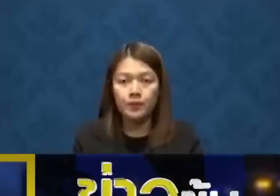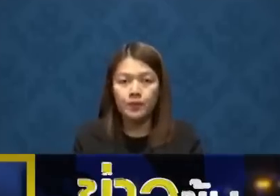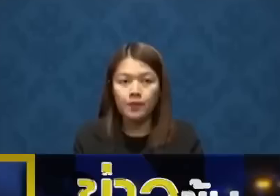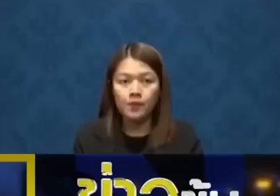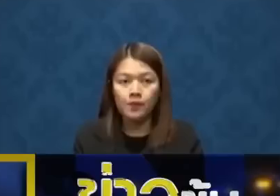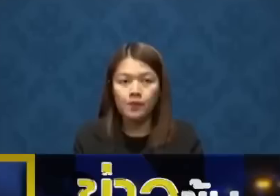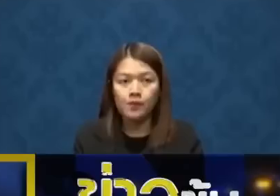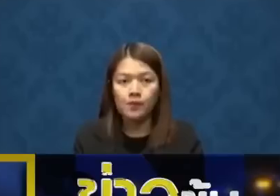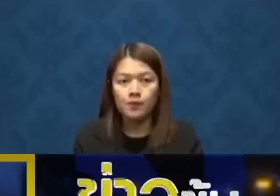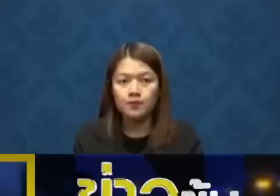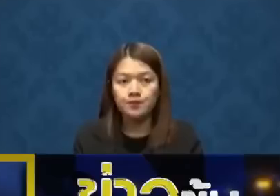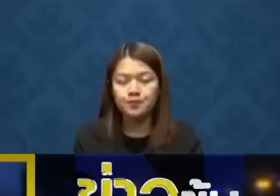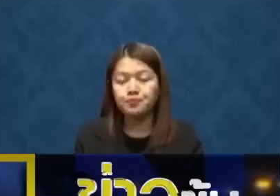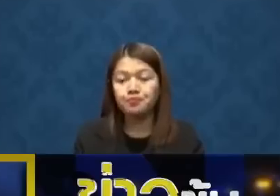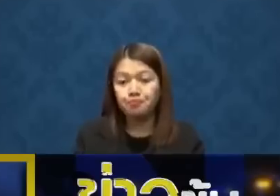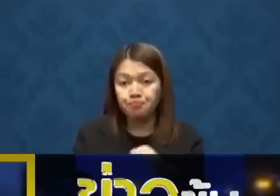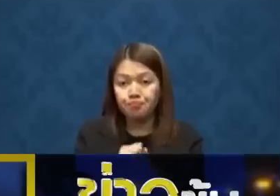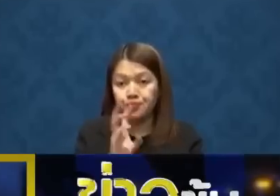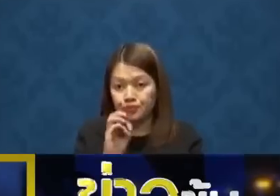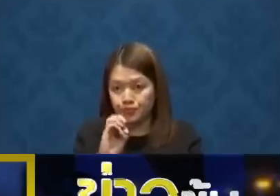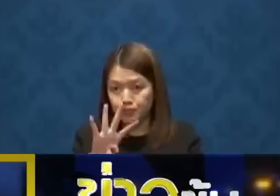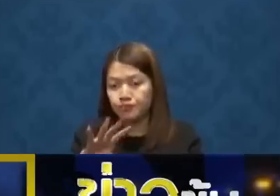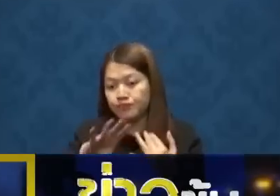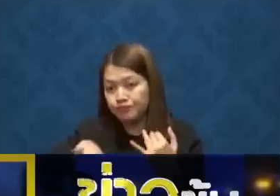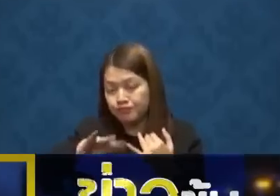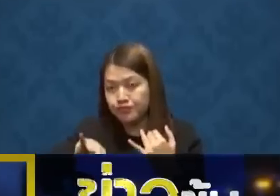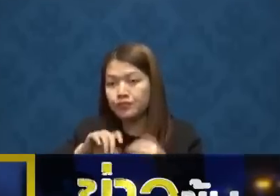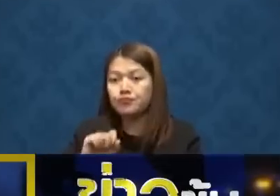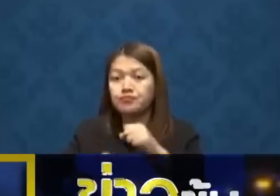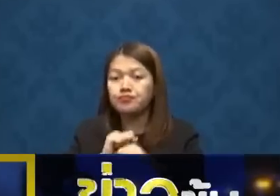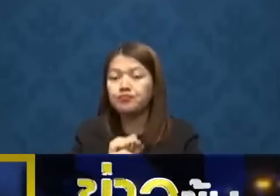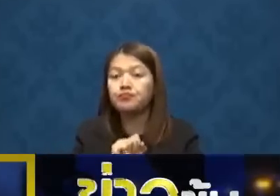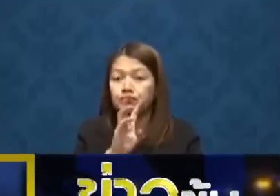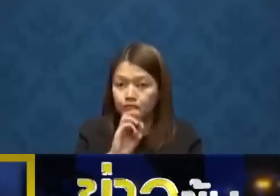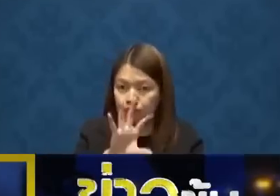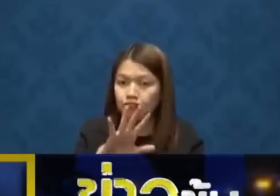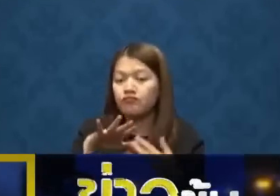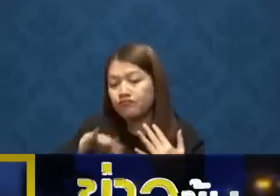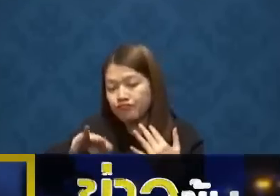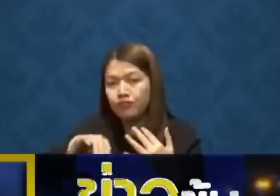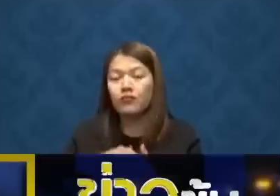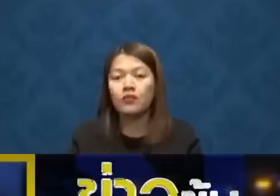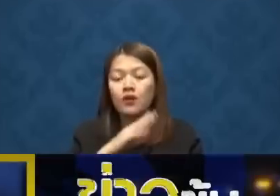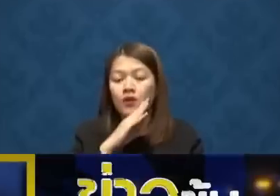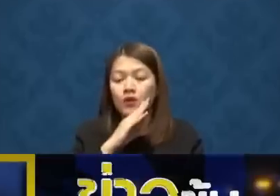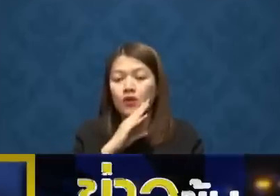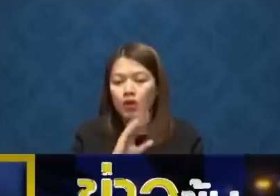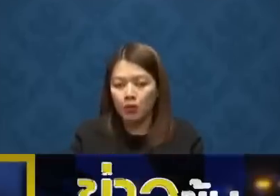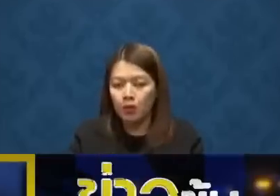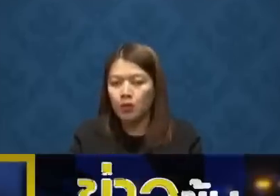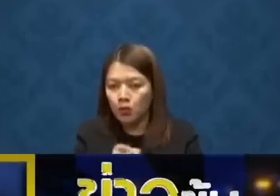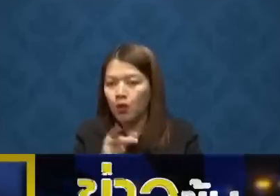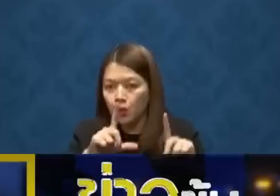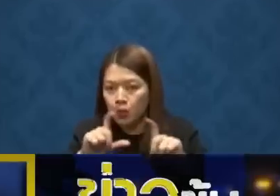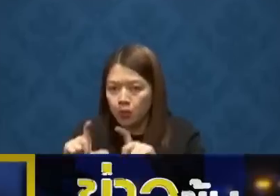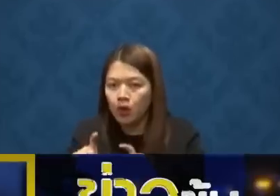2565ซึ่งในขณะนั้นท่านบอกว่าได้ทำการสำรวจและเร่งเตรียมความพร้อมเรื่องอุปกรณ์และมีการซื้อกล้องมาโดยต